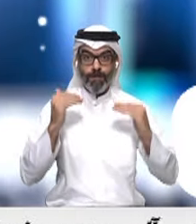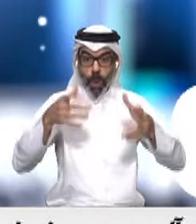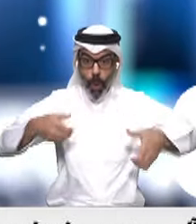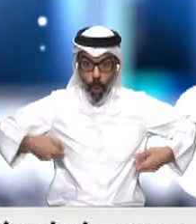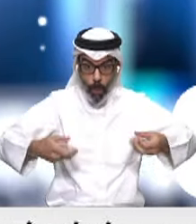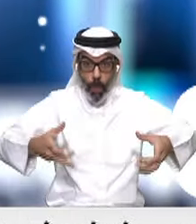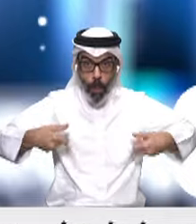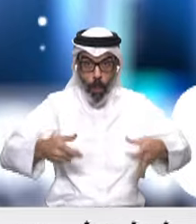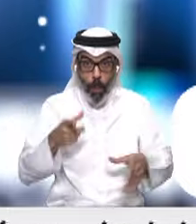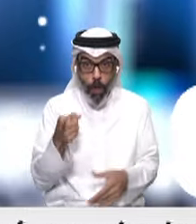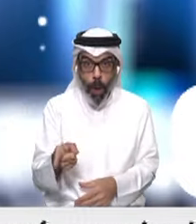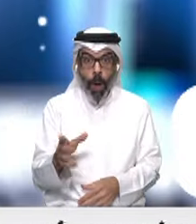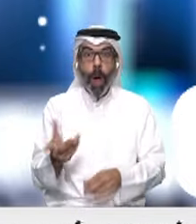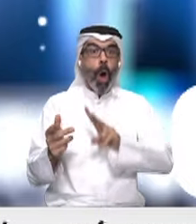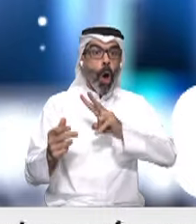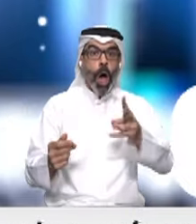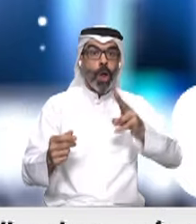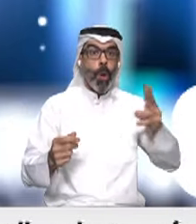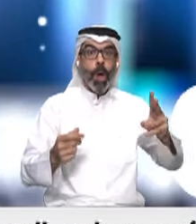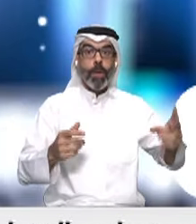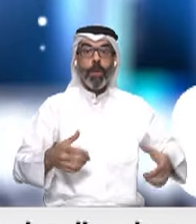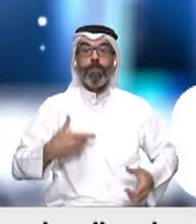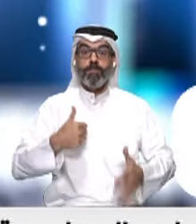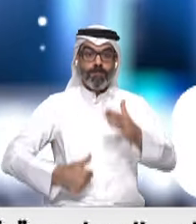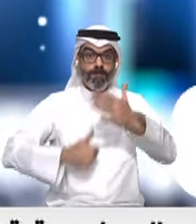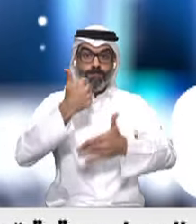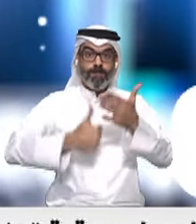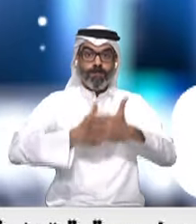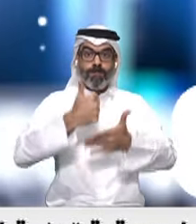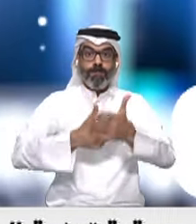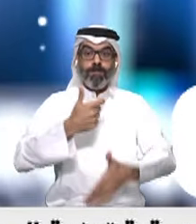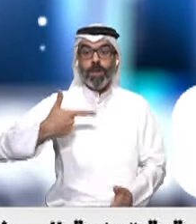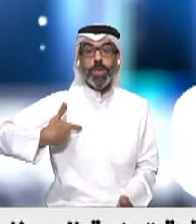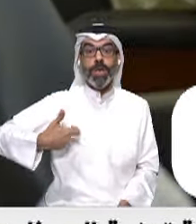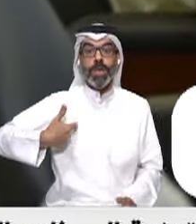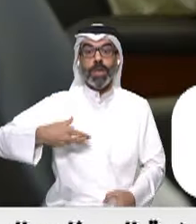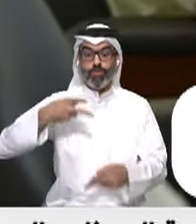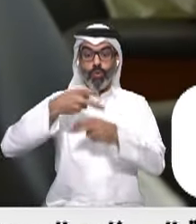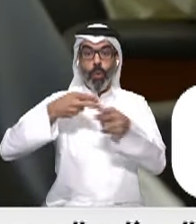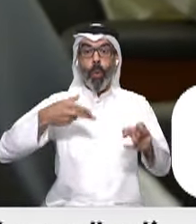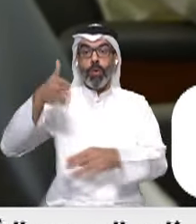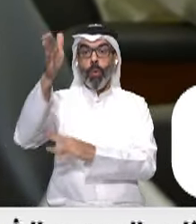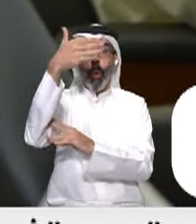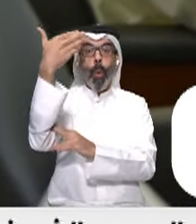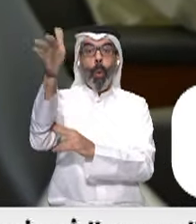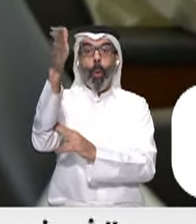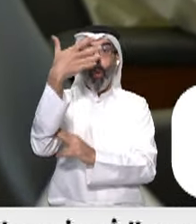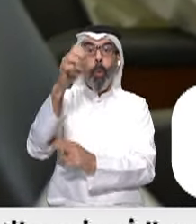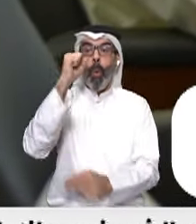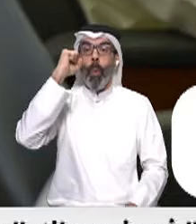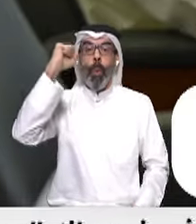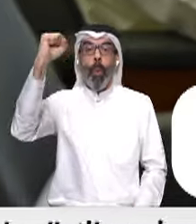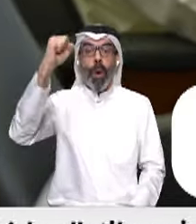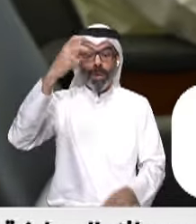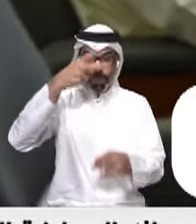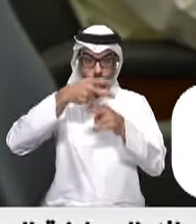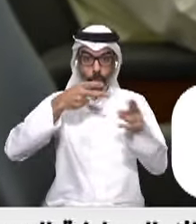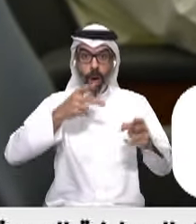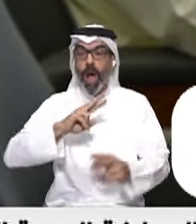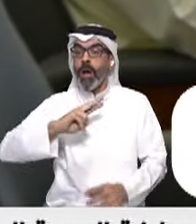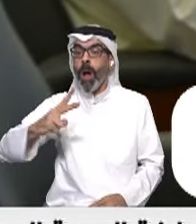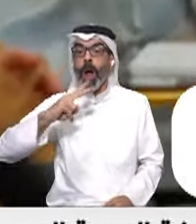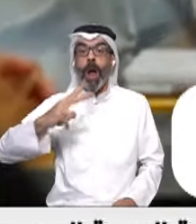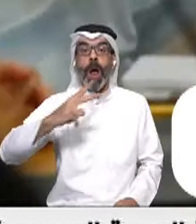الهمم على تجاوز كل الصعاب وتحقيق النتائج المشرفه التي تساهم في رفع رايه الوطن العزيز في مختلف المحافل